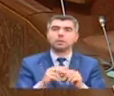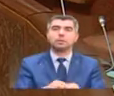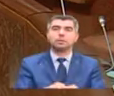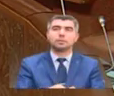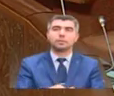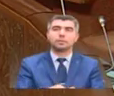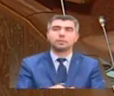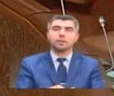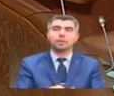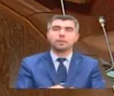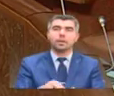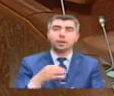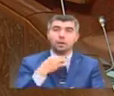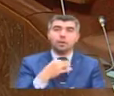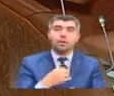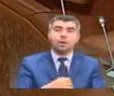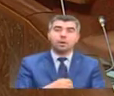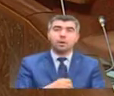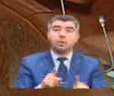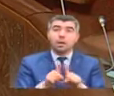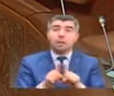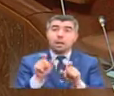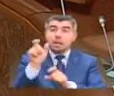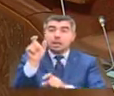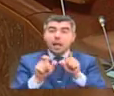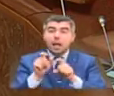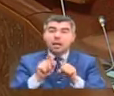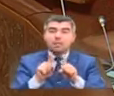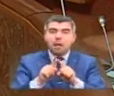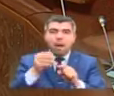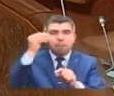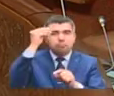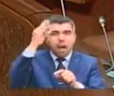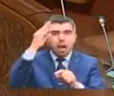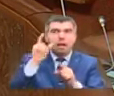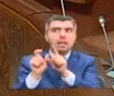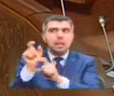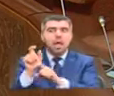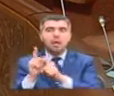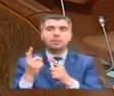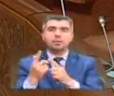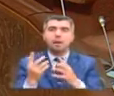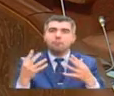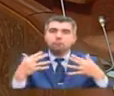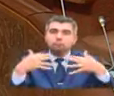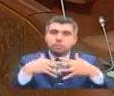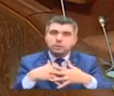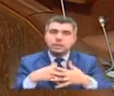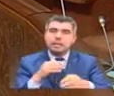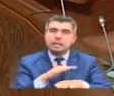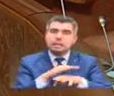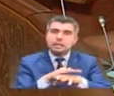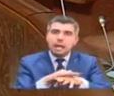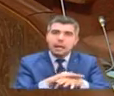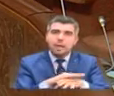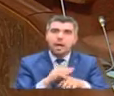ولكن أستاذة المواطن الحمد لله وصل واحد المستوى ديال الوعي، منخرط كيهتم بالسياسة،